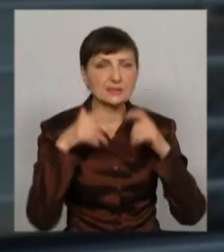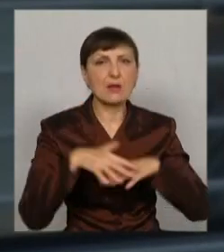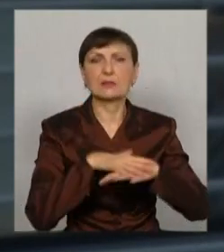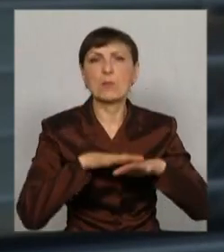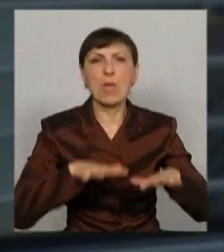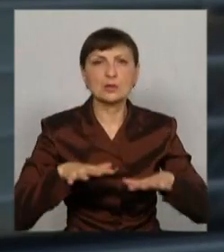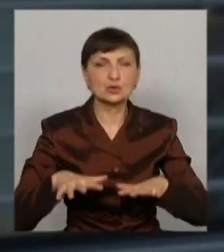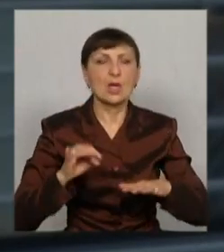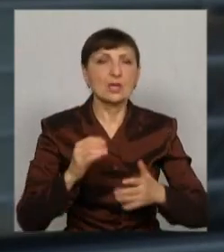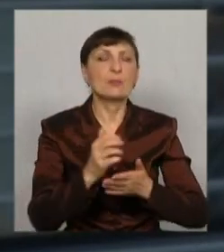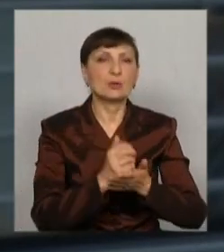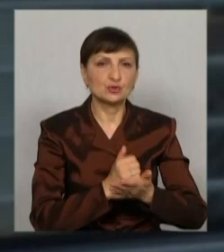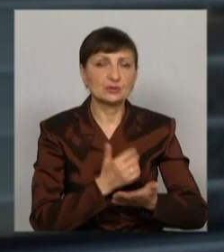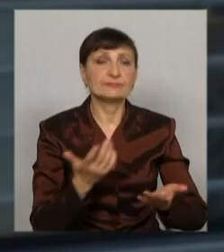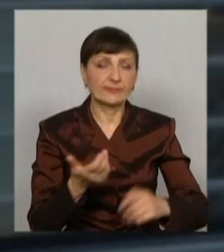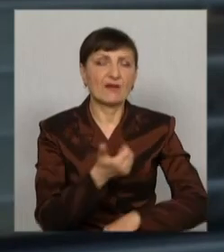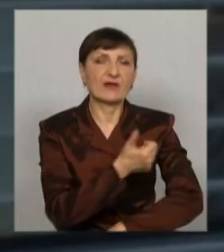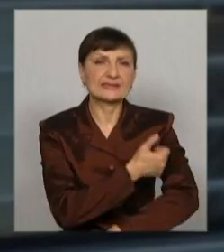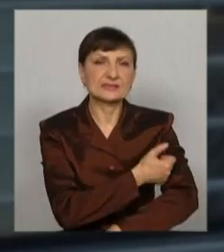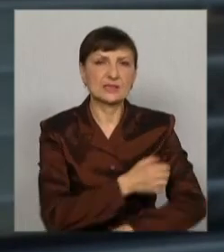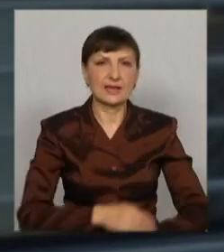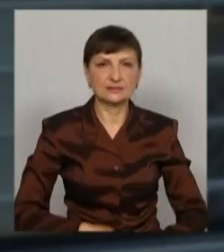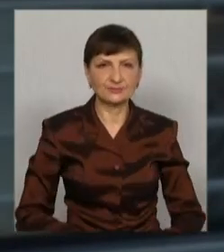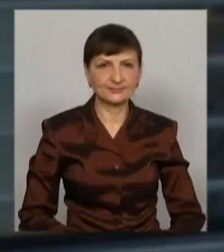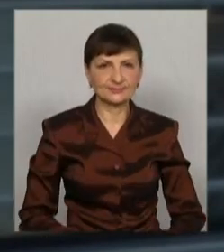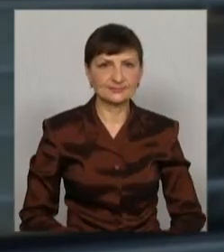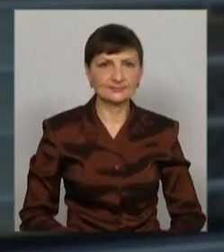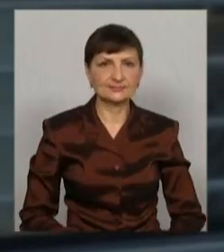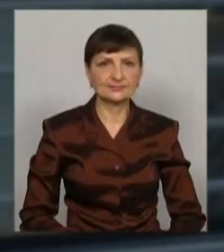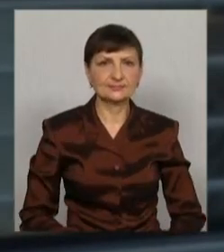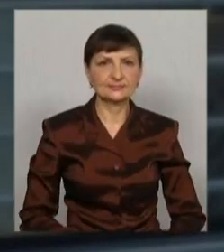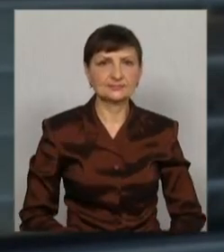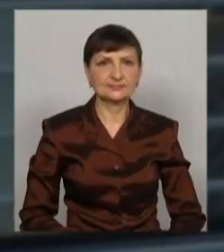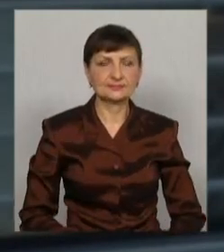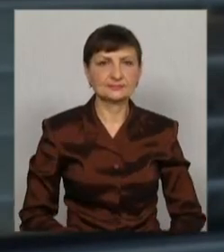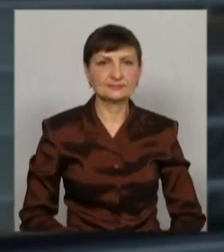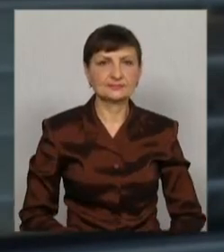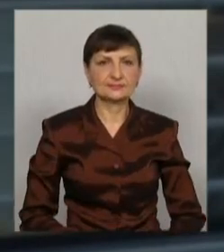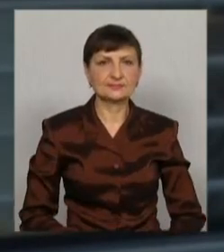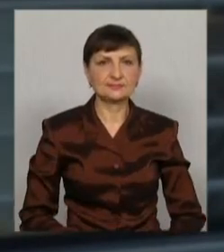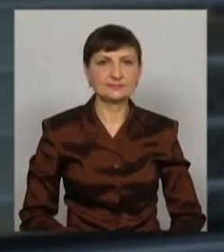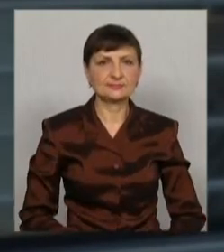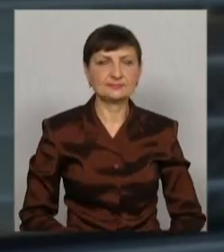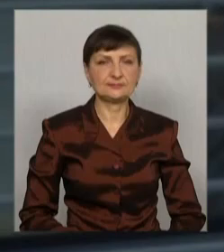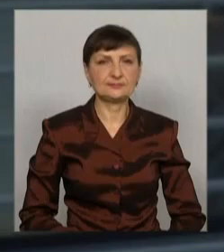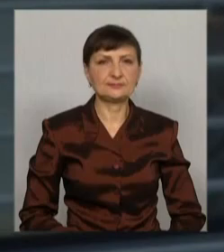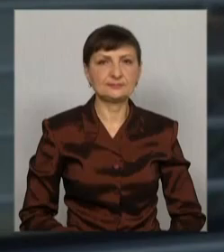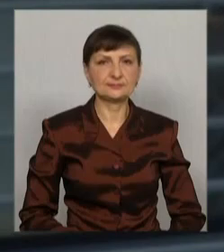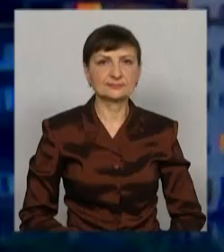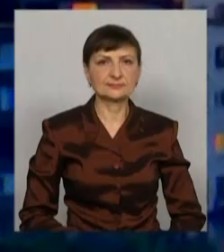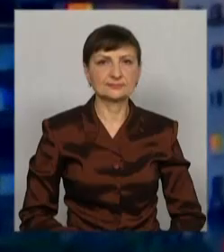местах, но и получить антиковидную вакцину. Мира Альжанова, Нурлан Утигенов, Данияр Умар, Ринат Утеев, телеканал Алматы,